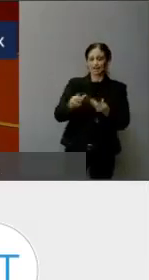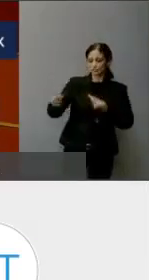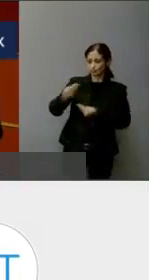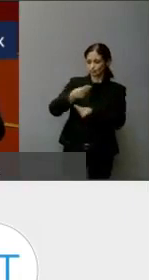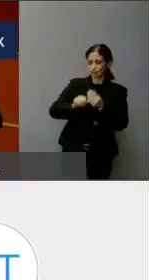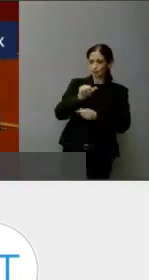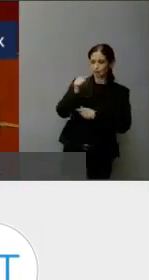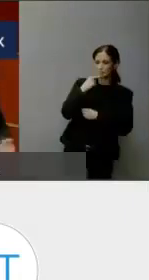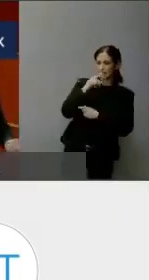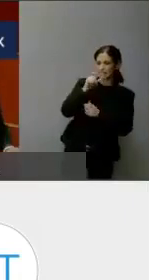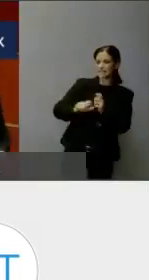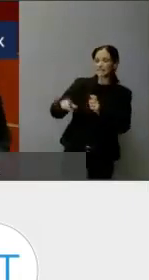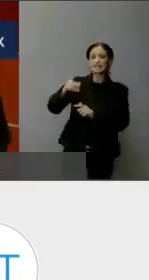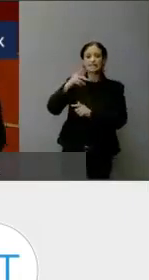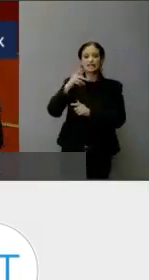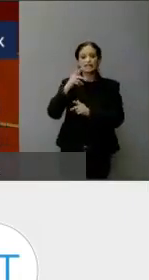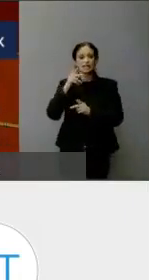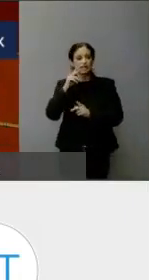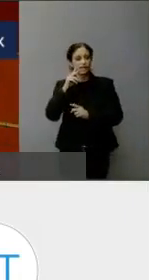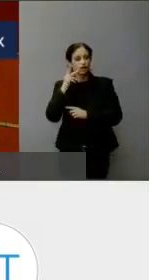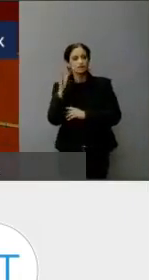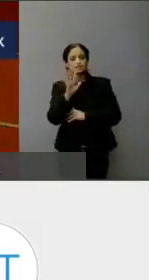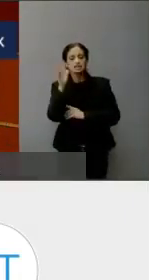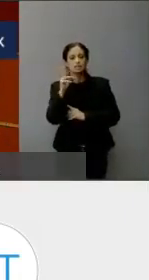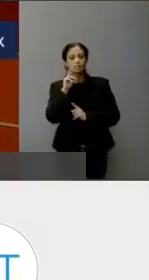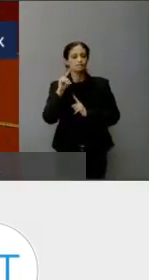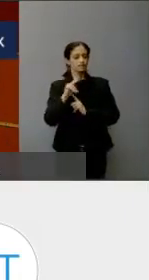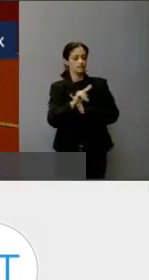affari privati la bisogno della città